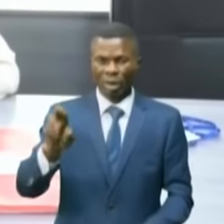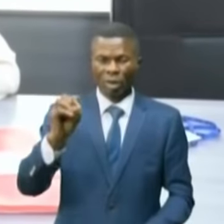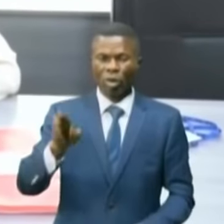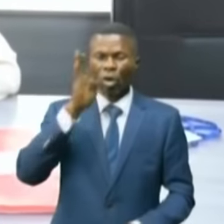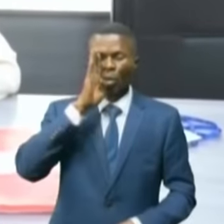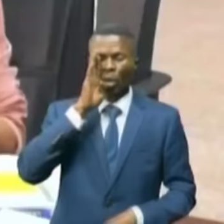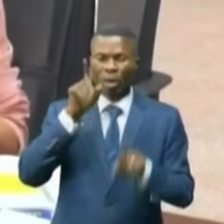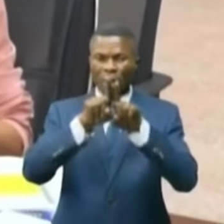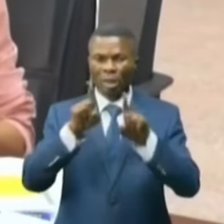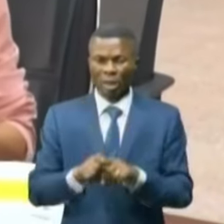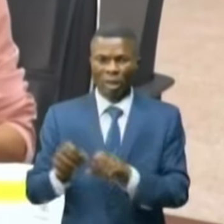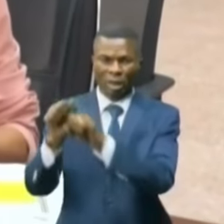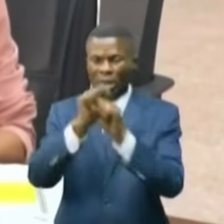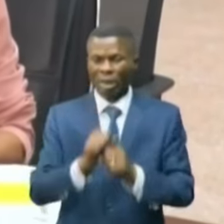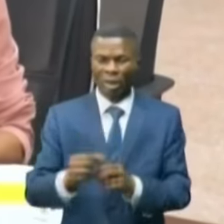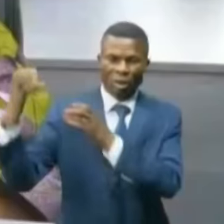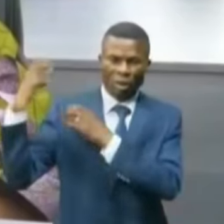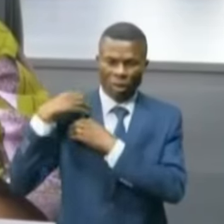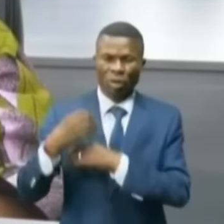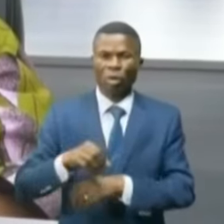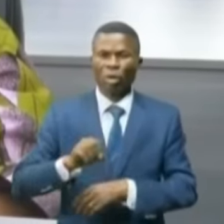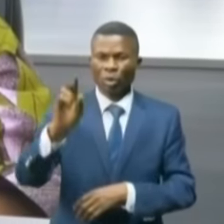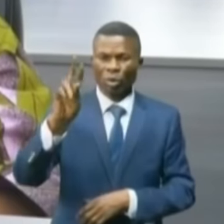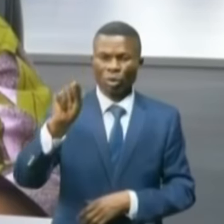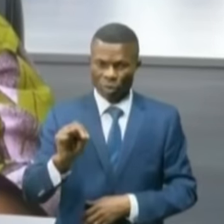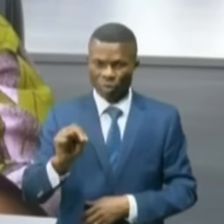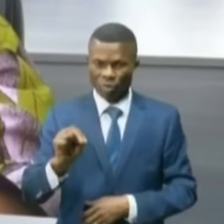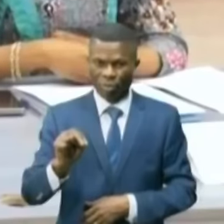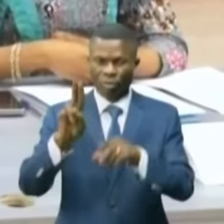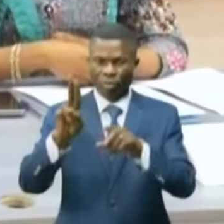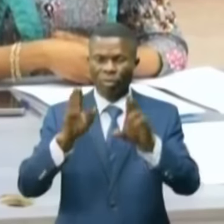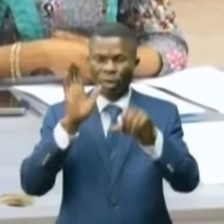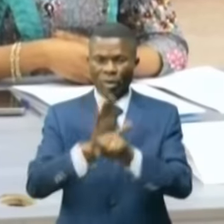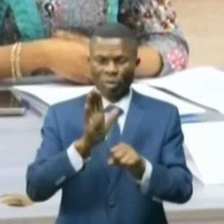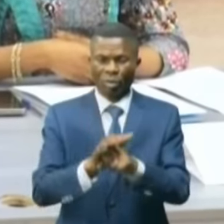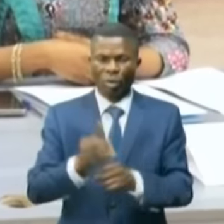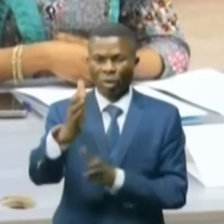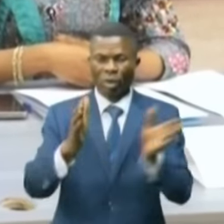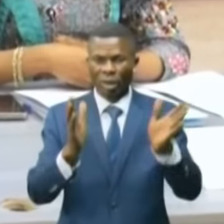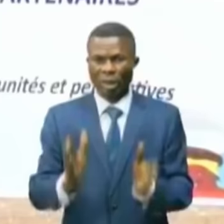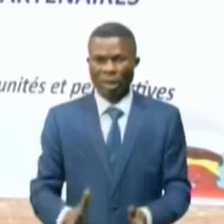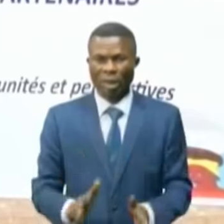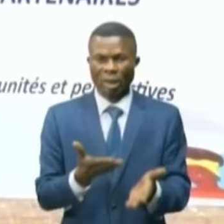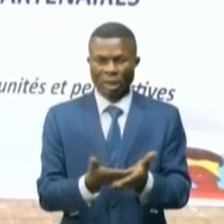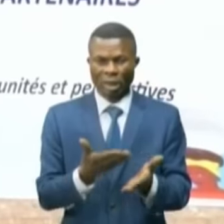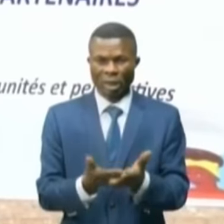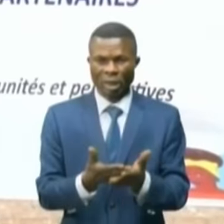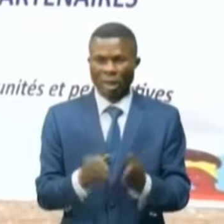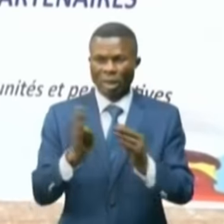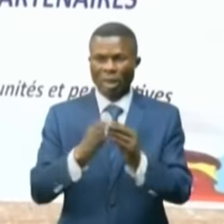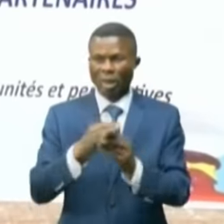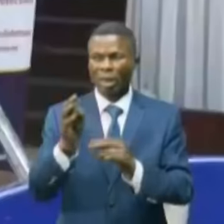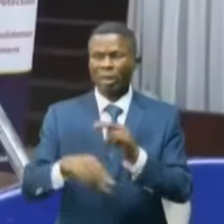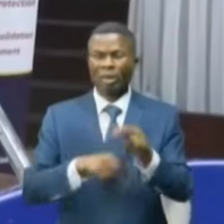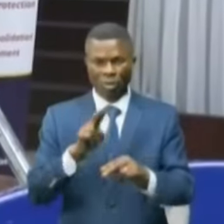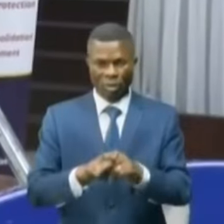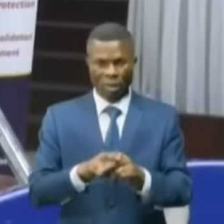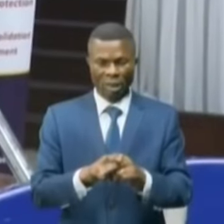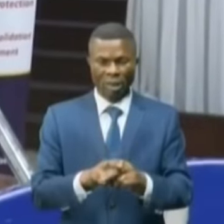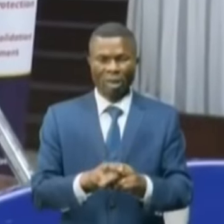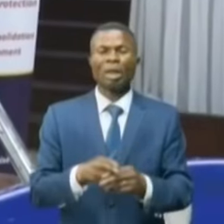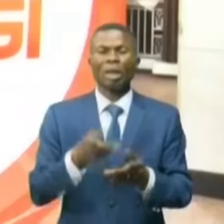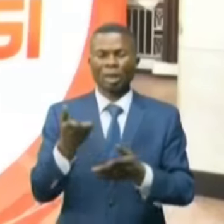Belgique et de la section genre de la MONUSCO, aussi devant la questeure et questeure adjointe de l'Assemblée nationale,